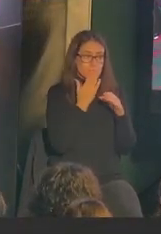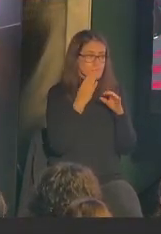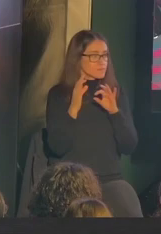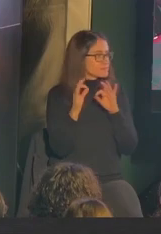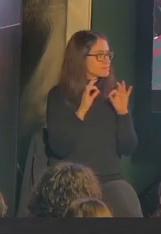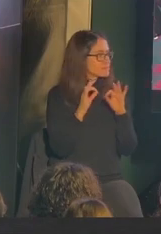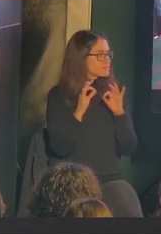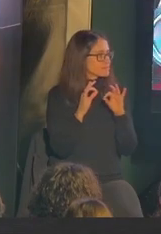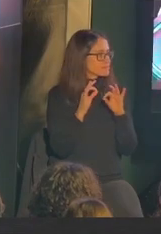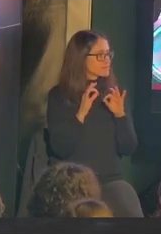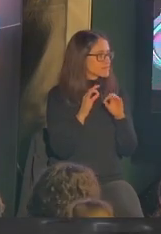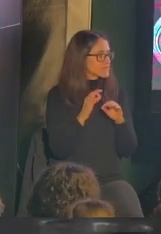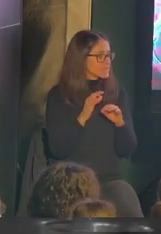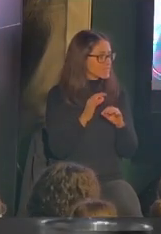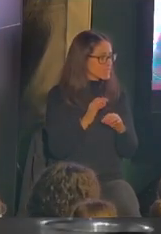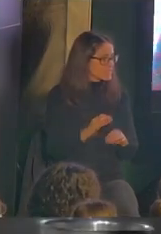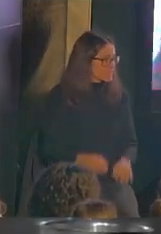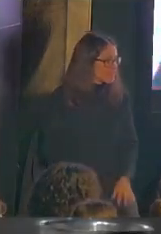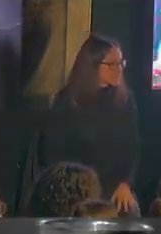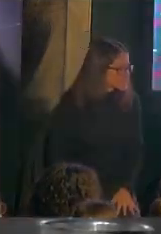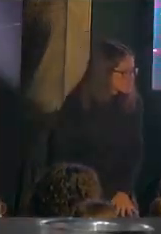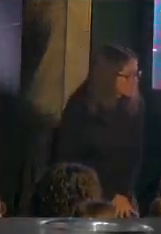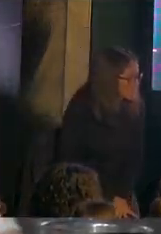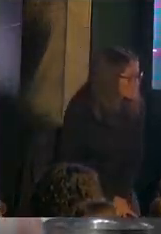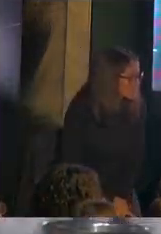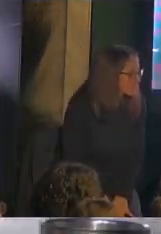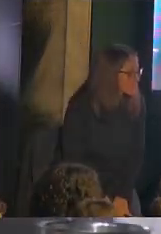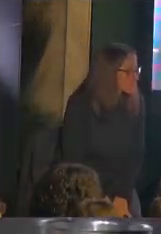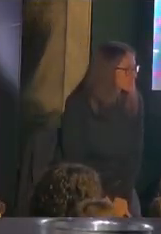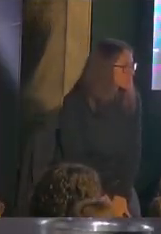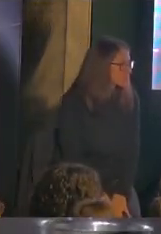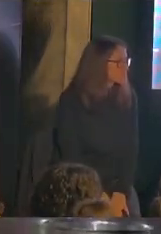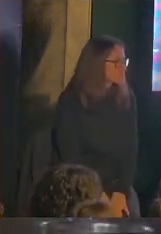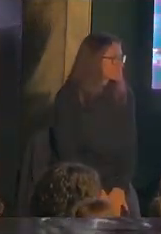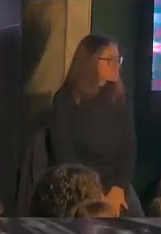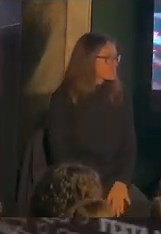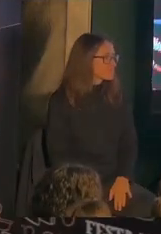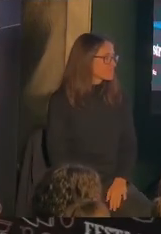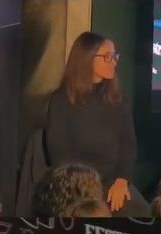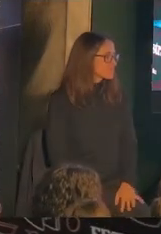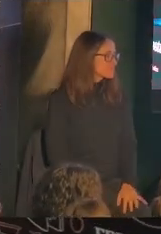anirem arrencant. Ui, avui és el pot. Disculpeu.